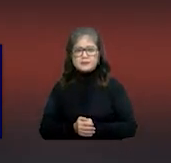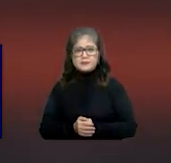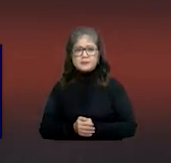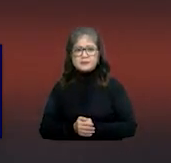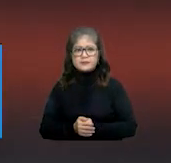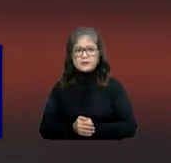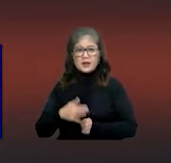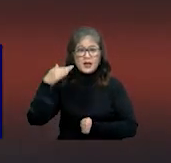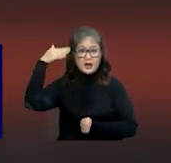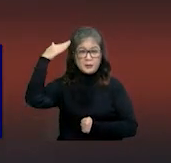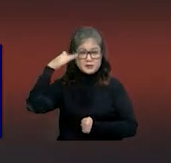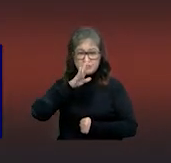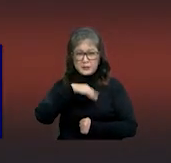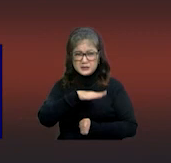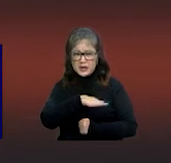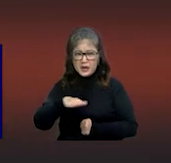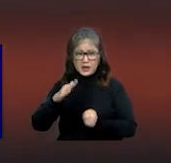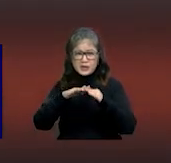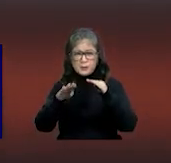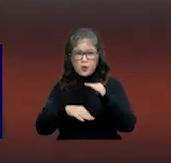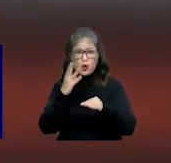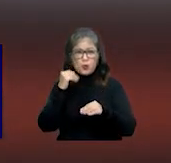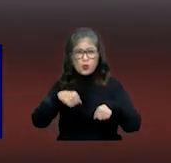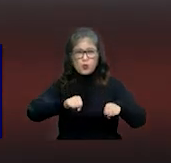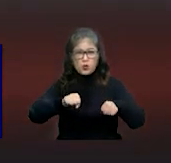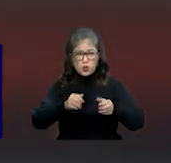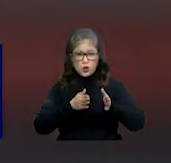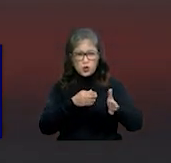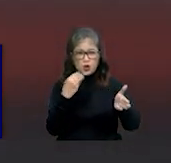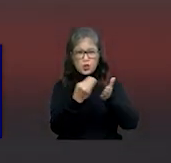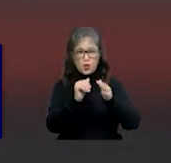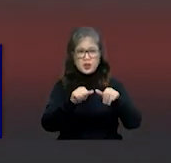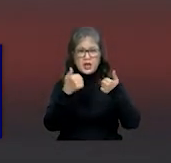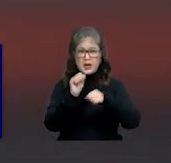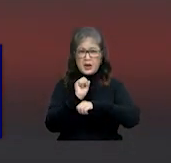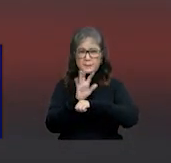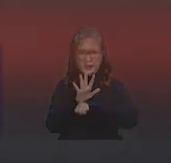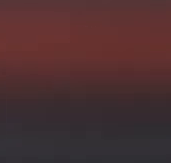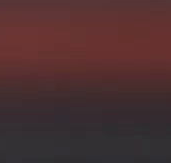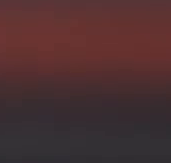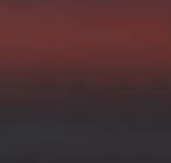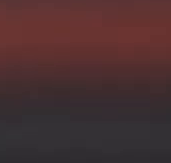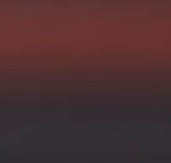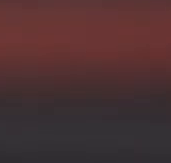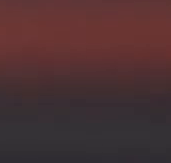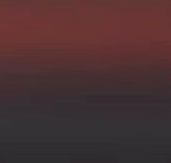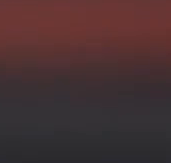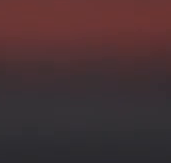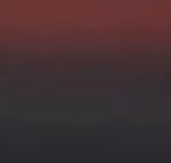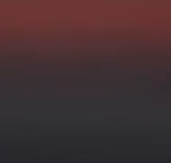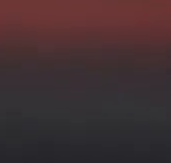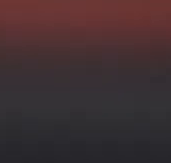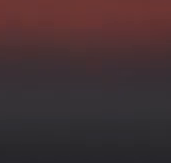Remaja di bawah umur mengendarai sepeda motor dan menerobos ke ruas tol Tangerang Merak, Cilegon, Banten. Pelaku masuk ke ruas tol Cilegon Timur